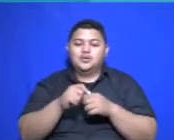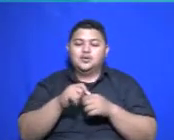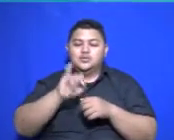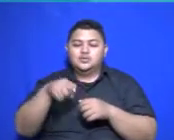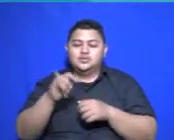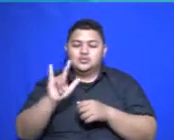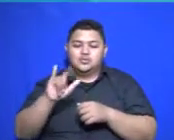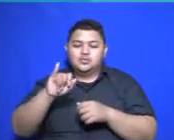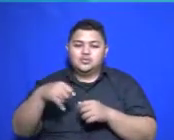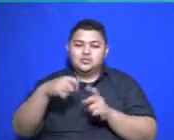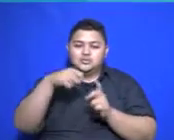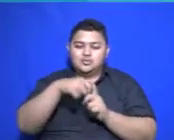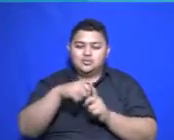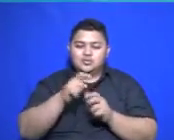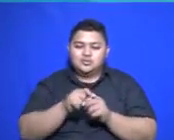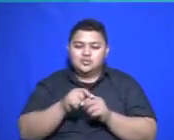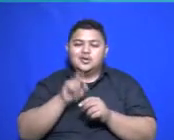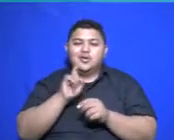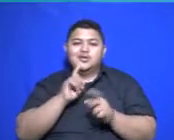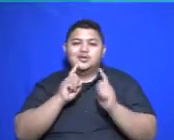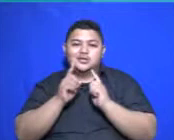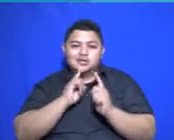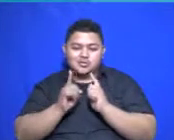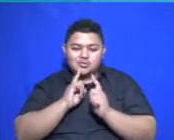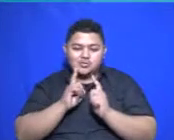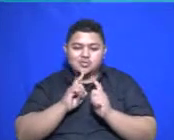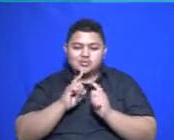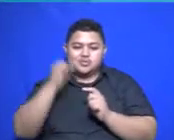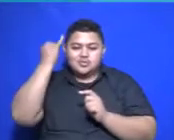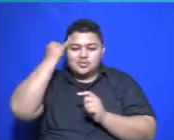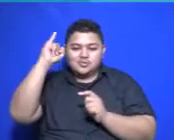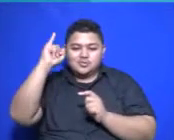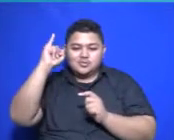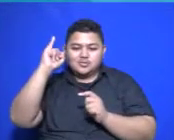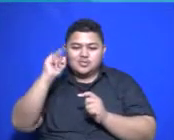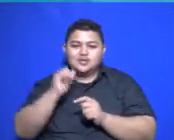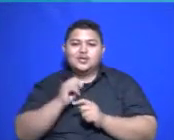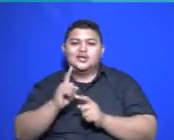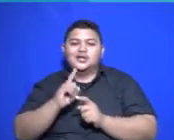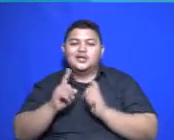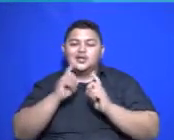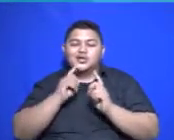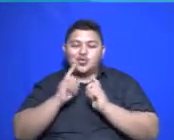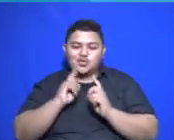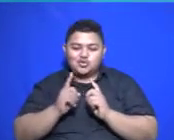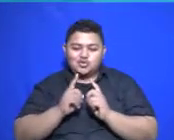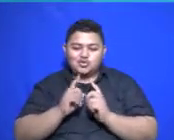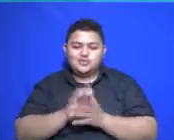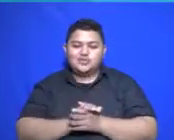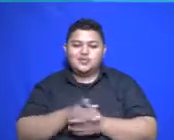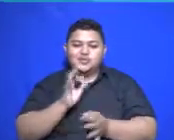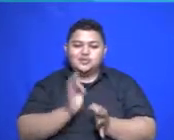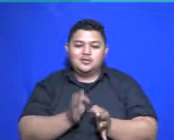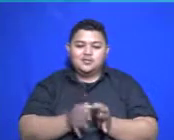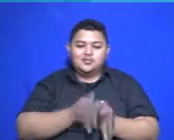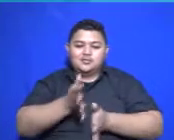mungkin istilahnya adalah Cat Inspired Talk Show, dan di situ kami hadirkan ya terjemah